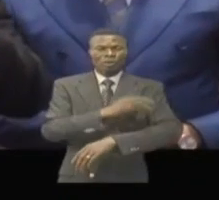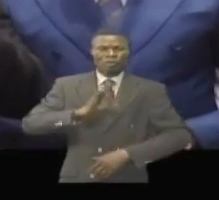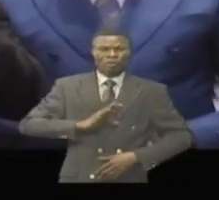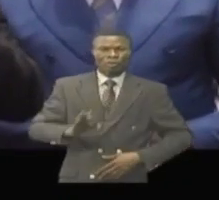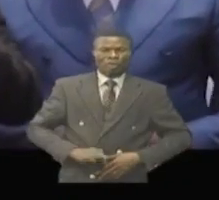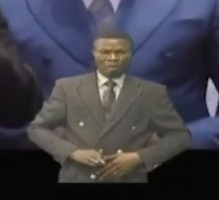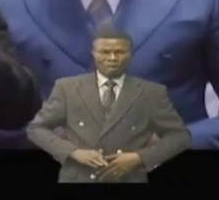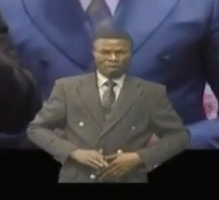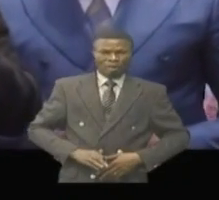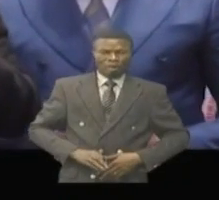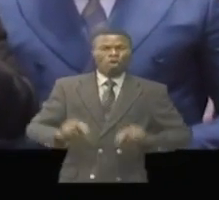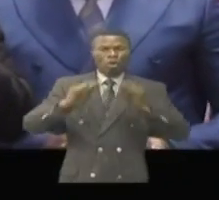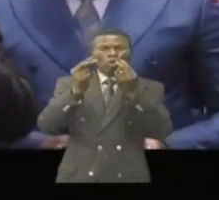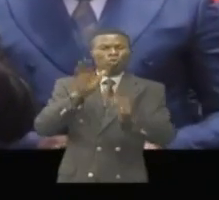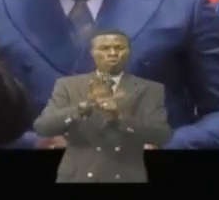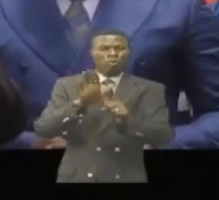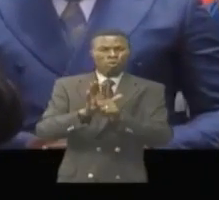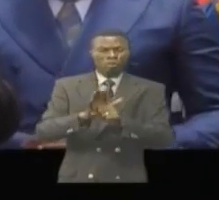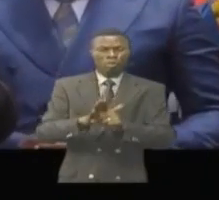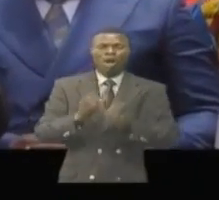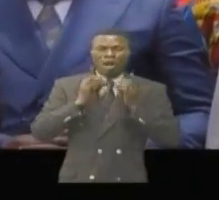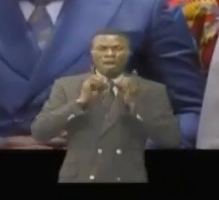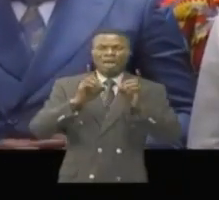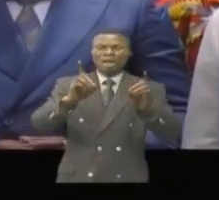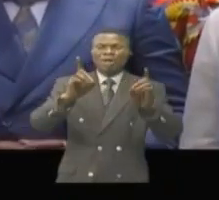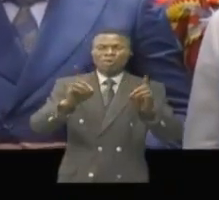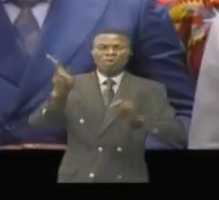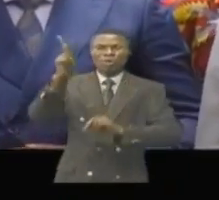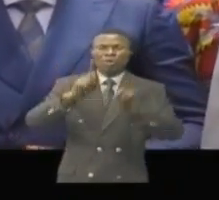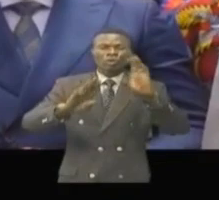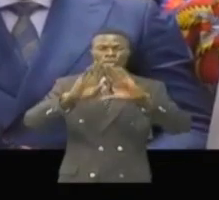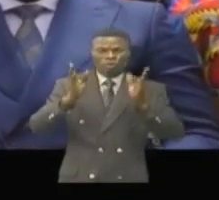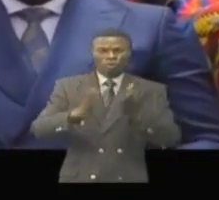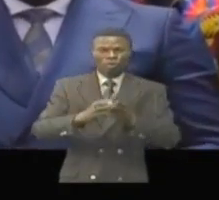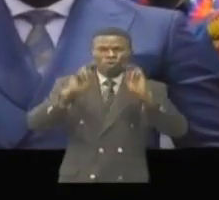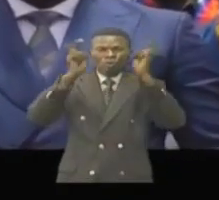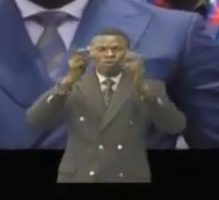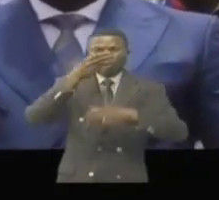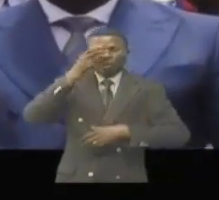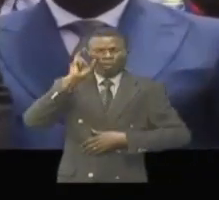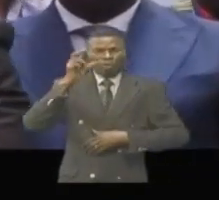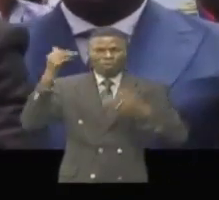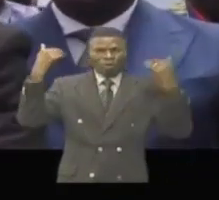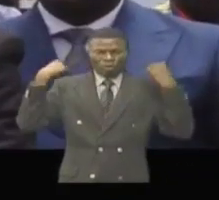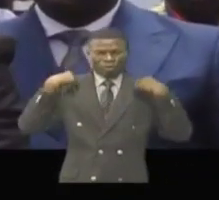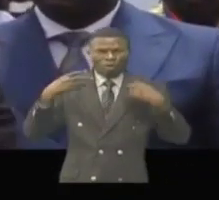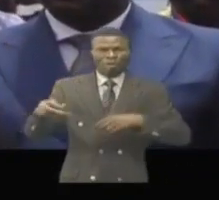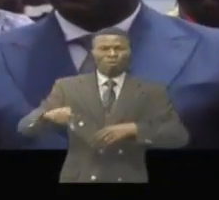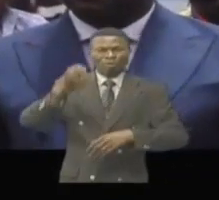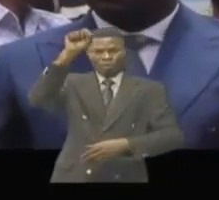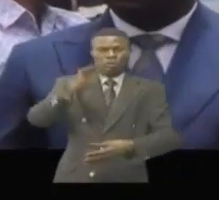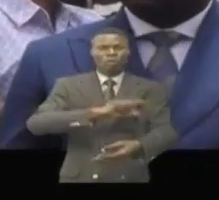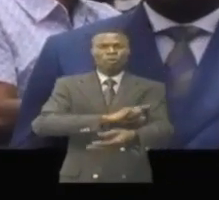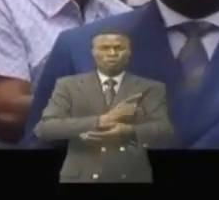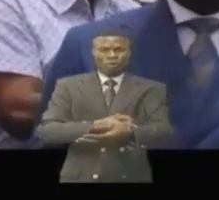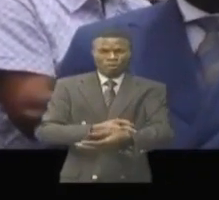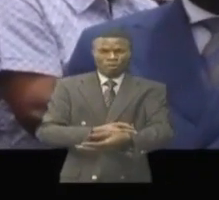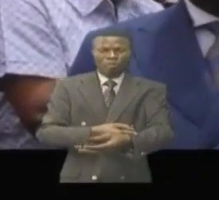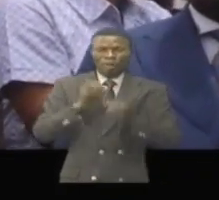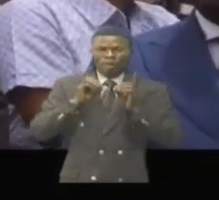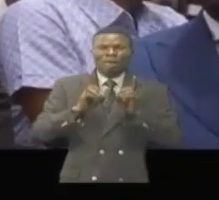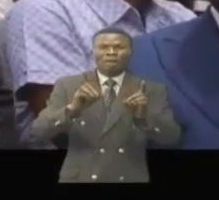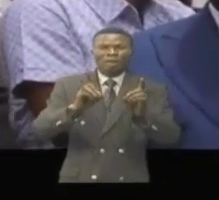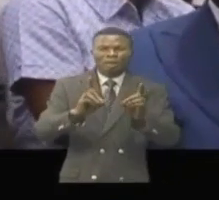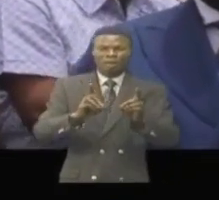au bain de foule avant de s'adresser brièvement à la population de Bukavu, chef-lieu de la province du Sud Kivu. Dans son adresse,